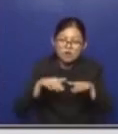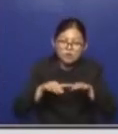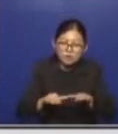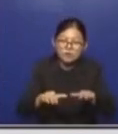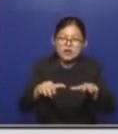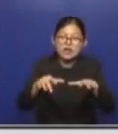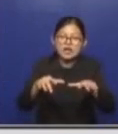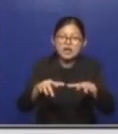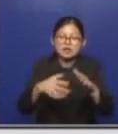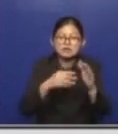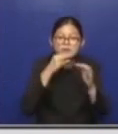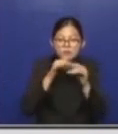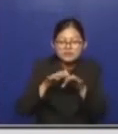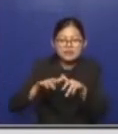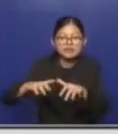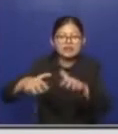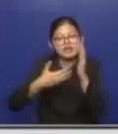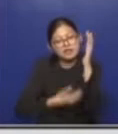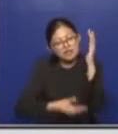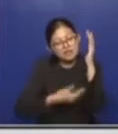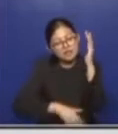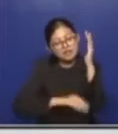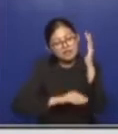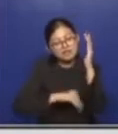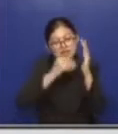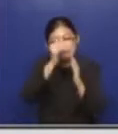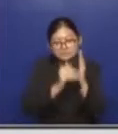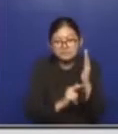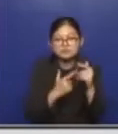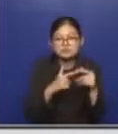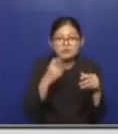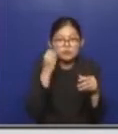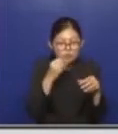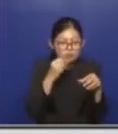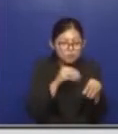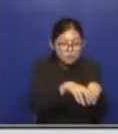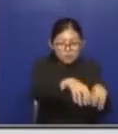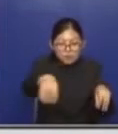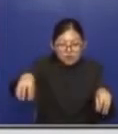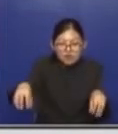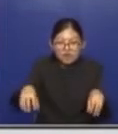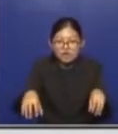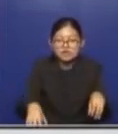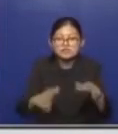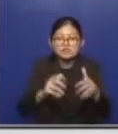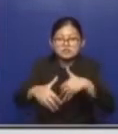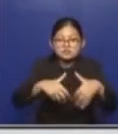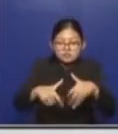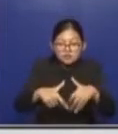ยู่ชายฝั่งทะเลพี่น้องกลุ่มชาติพันธุ์และเด็กเยาวช